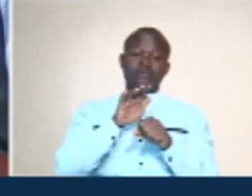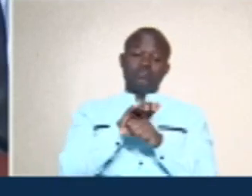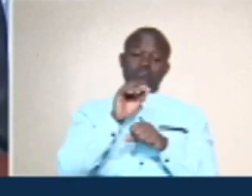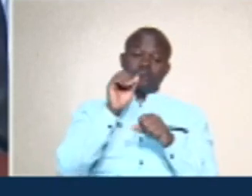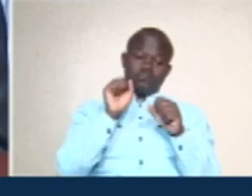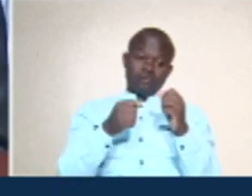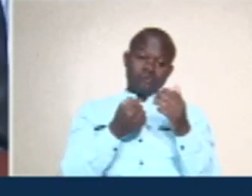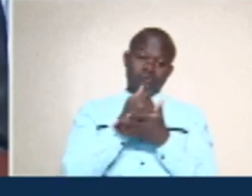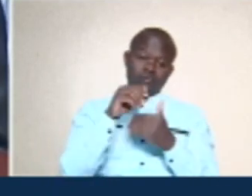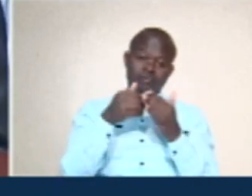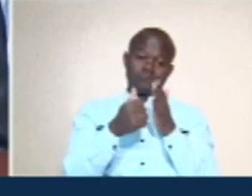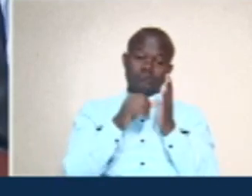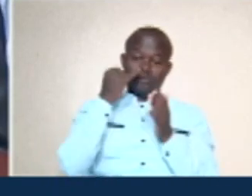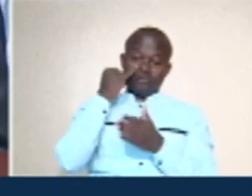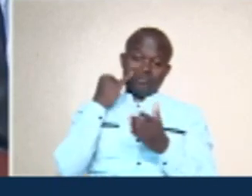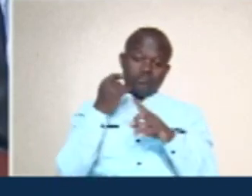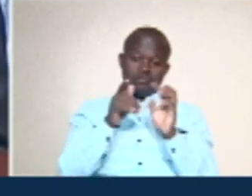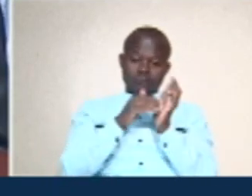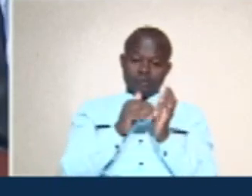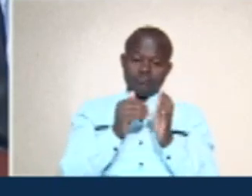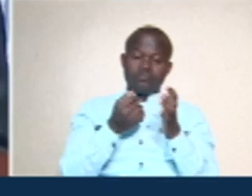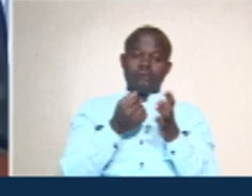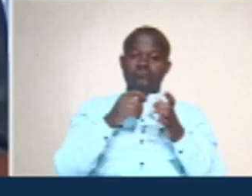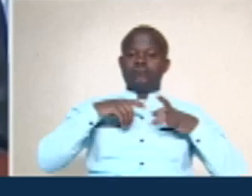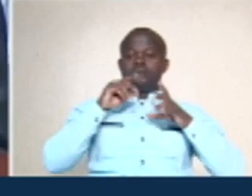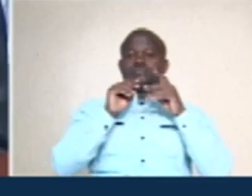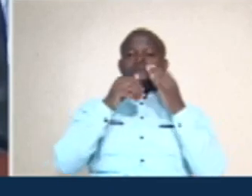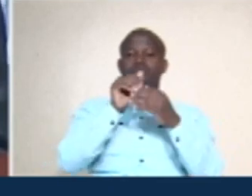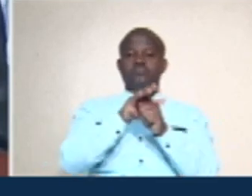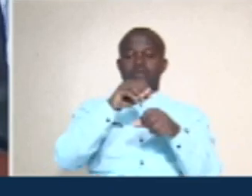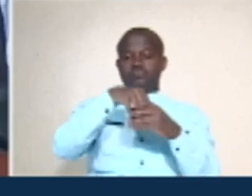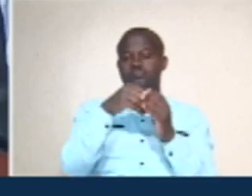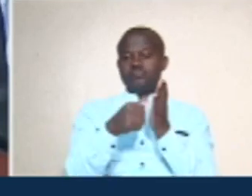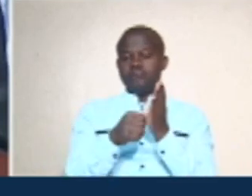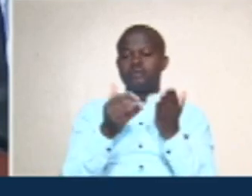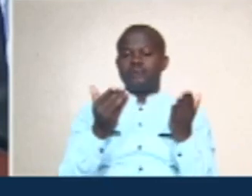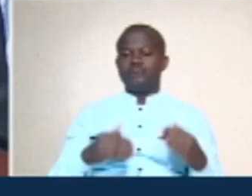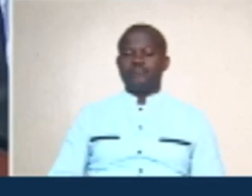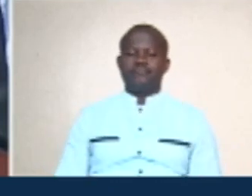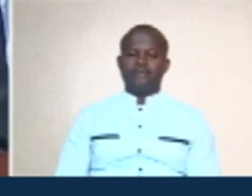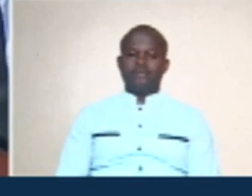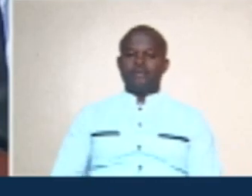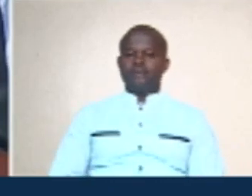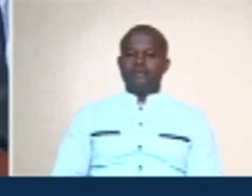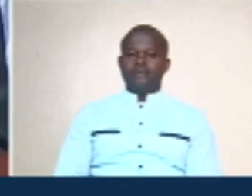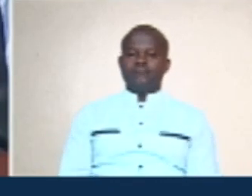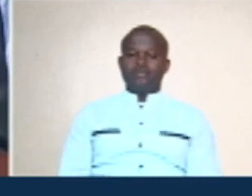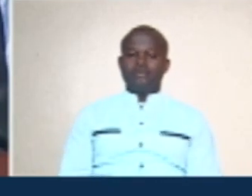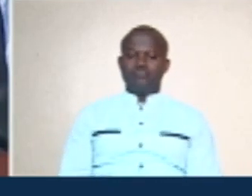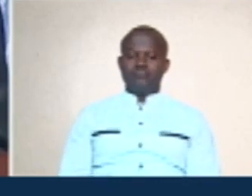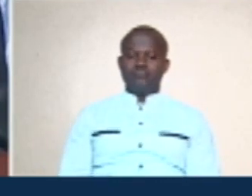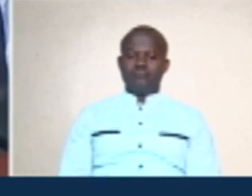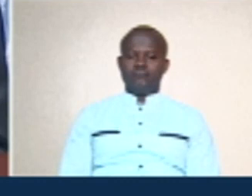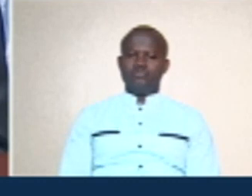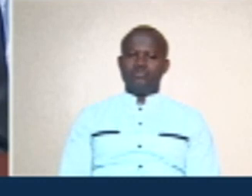gutuma ikibazo gikomera kandi kigashyira ubuzima bw'abantu benshi mu kaga. A dangerous and false narrative